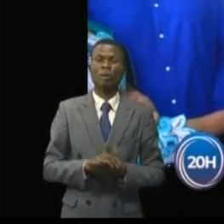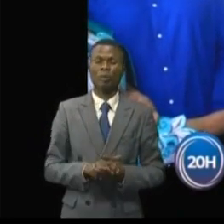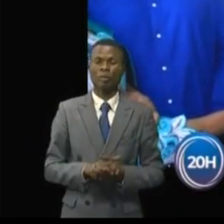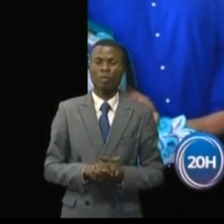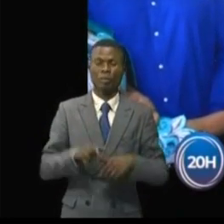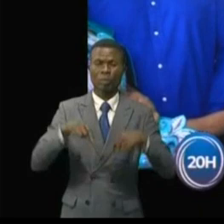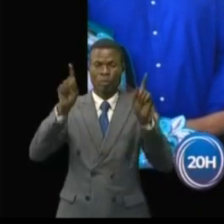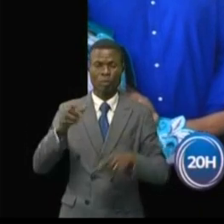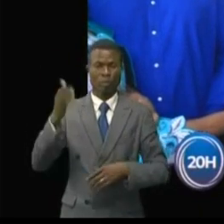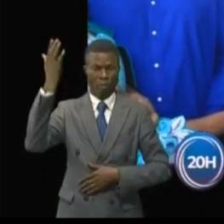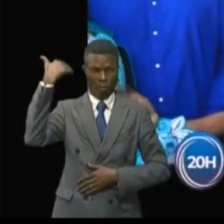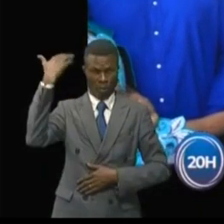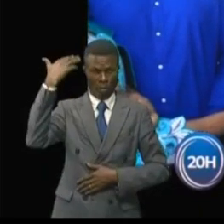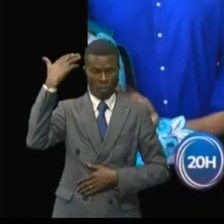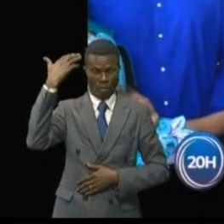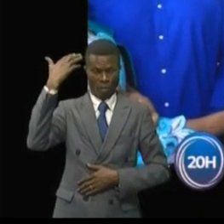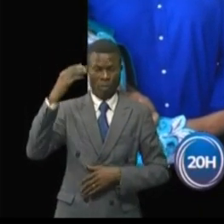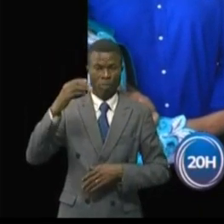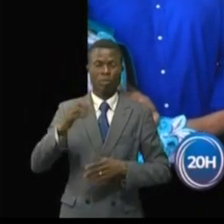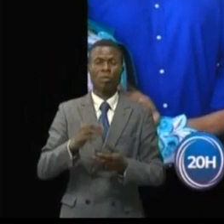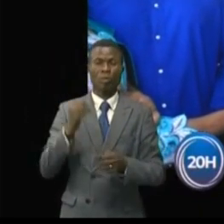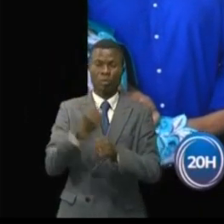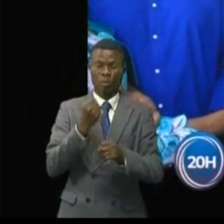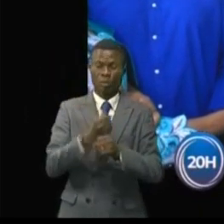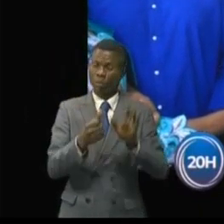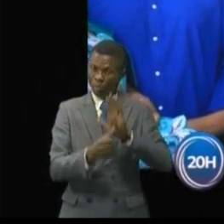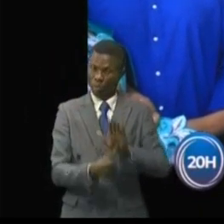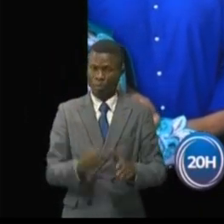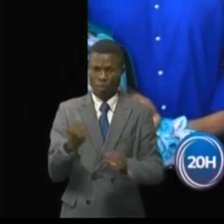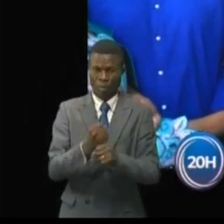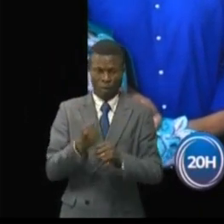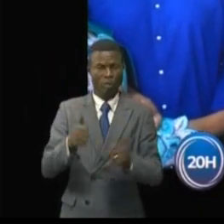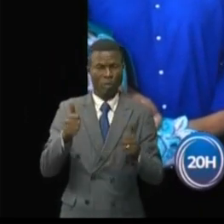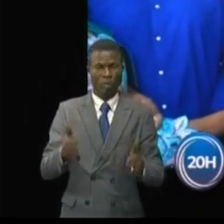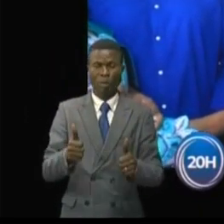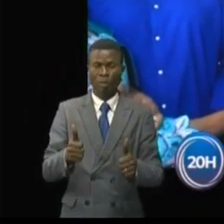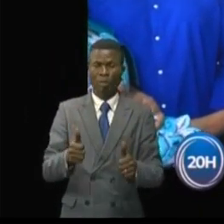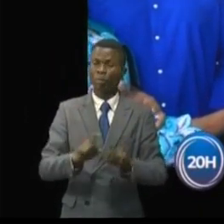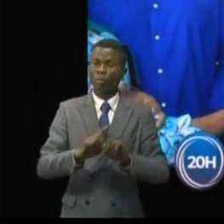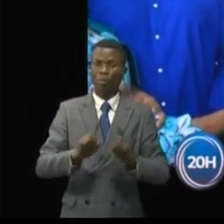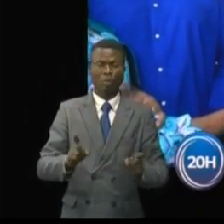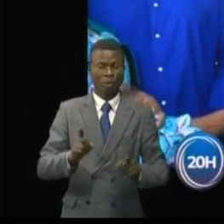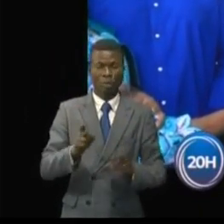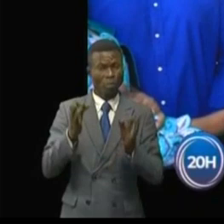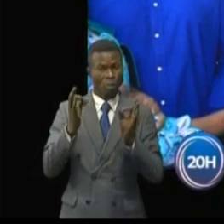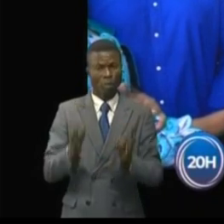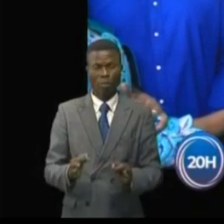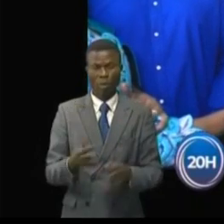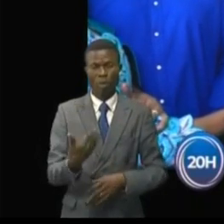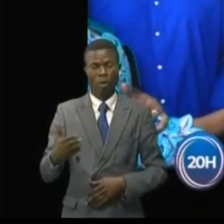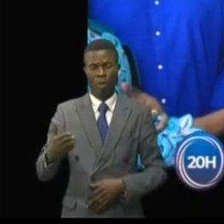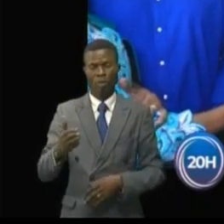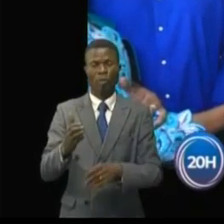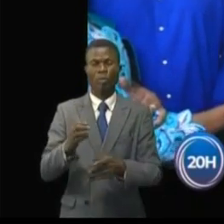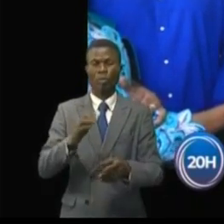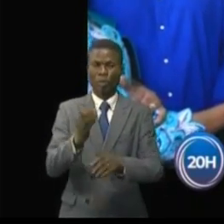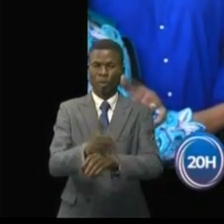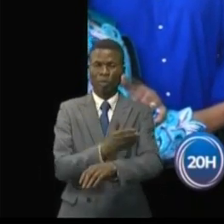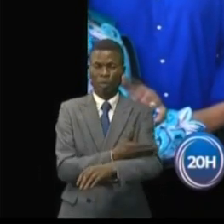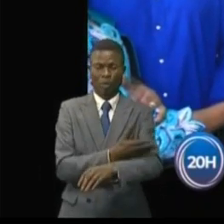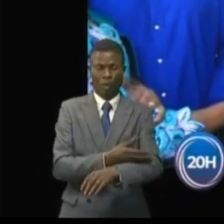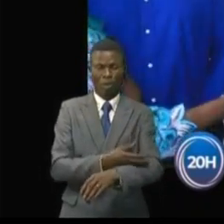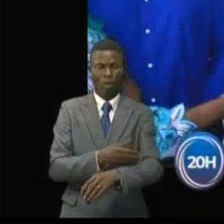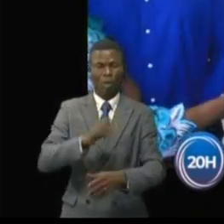quelques années, cette sous-traitance fonctionnait très bien. Malheureusement, les choses ont évolué dans le mauvais